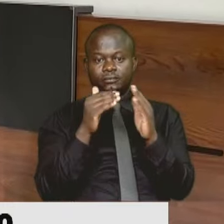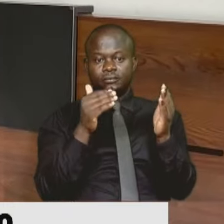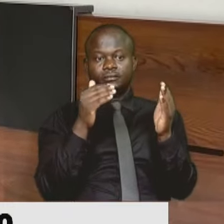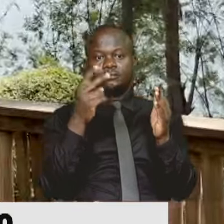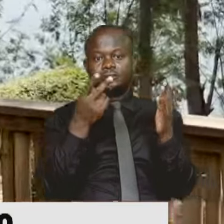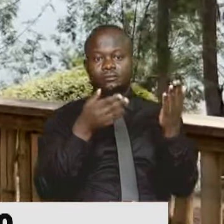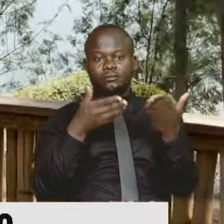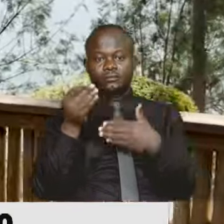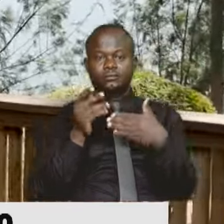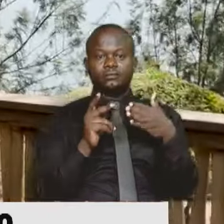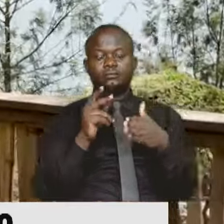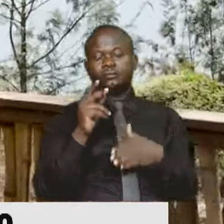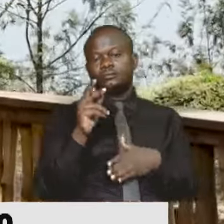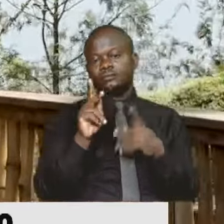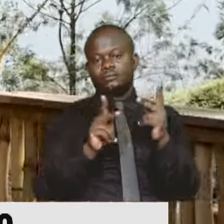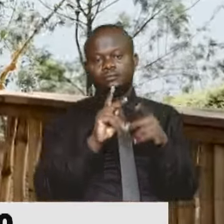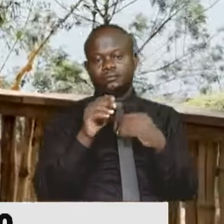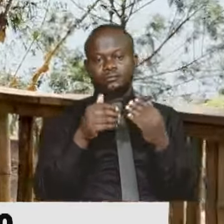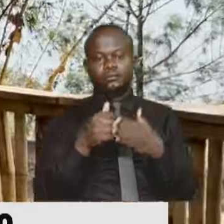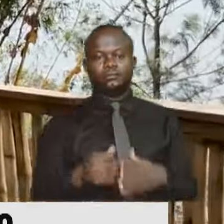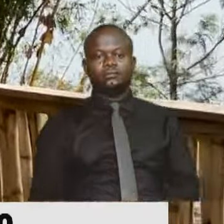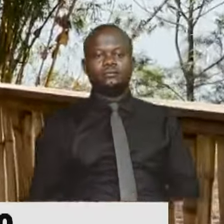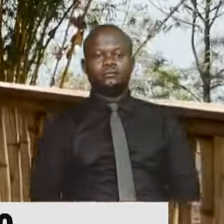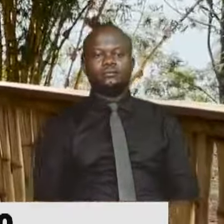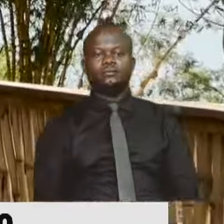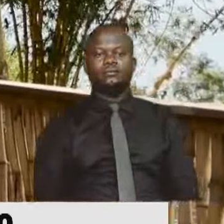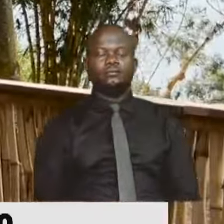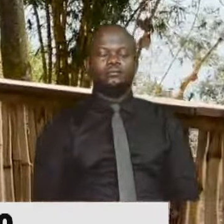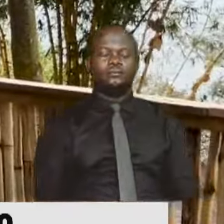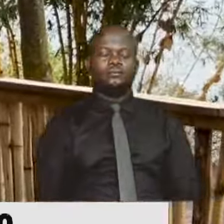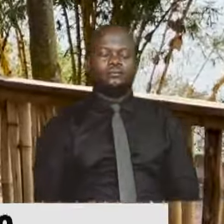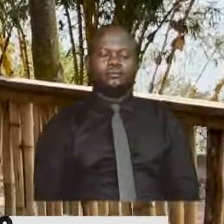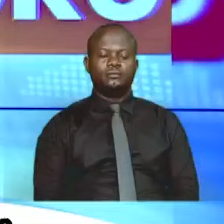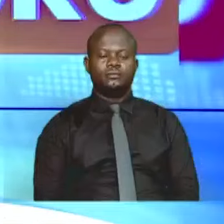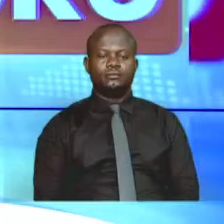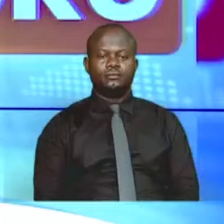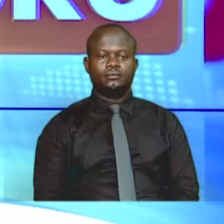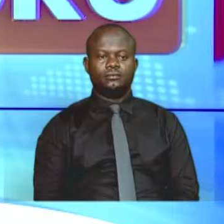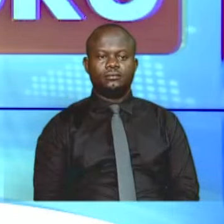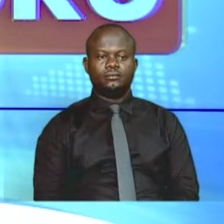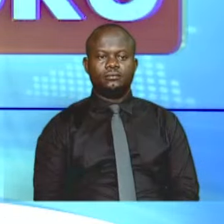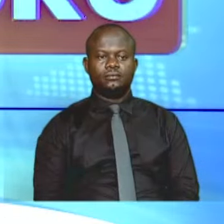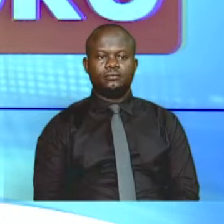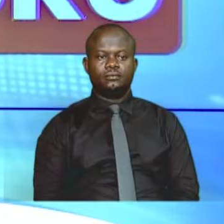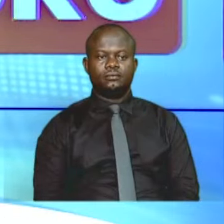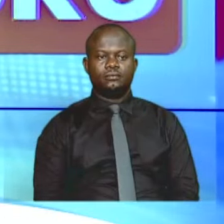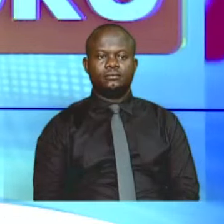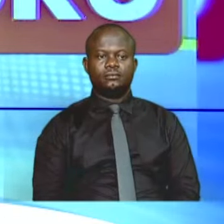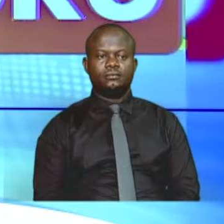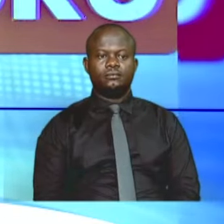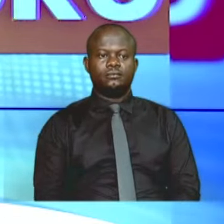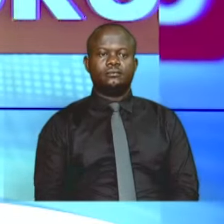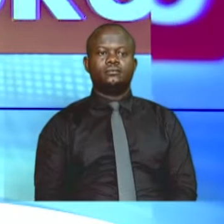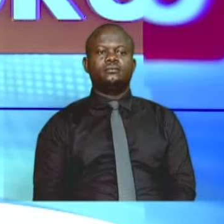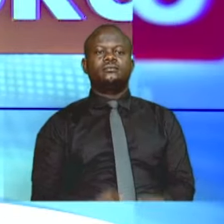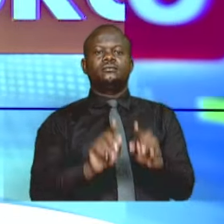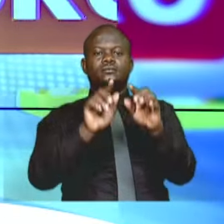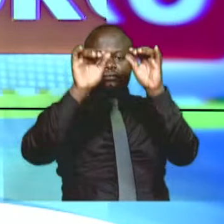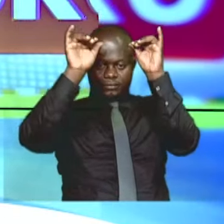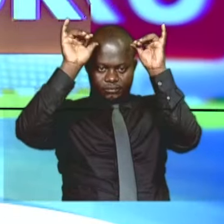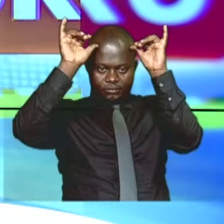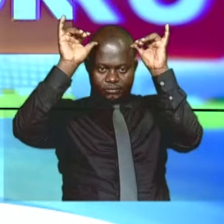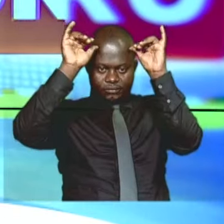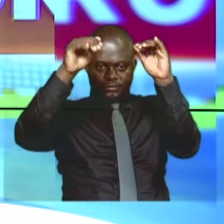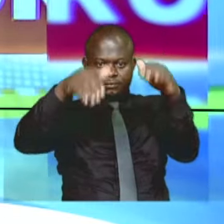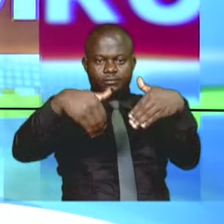abantu homestays. Patience Ishimwe mu Karere ka Musanze. Tuve mu Karere ka Musanze tujye mu Karere ka Nyagatare.